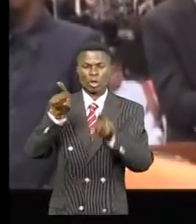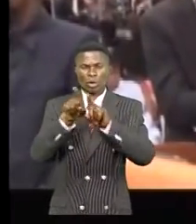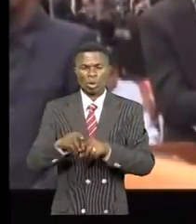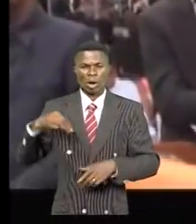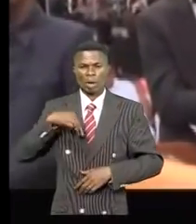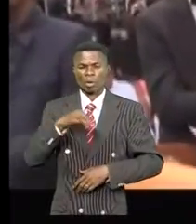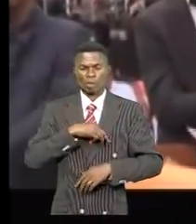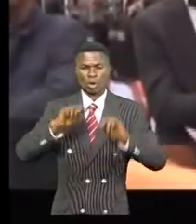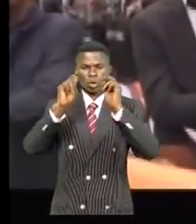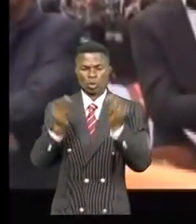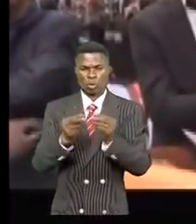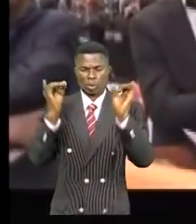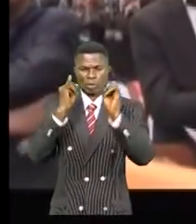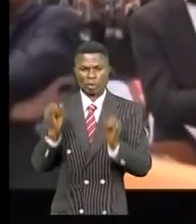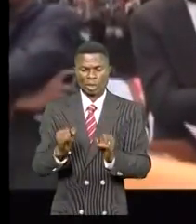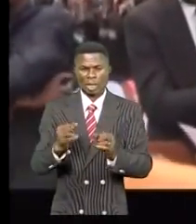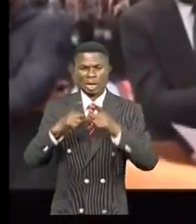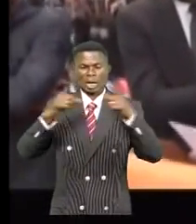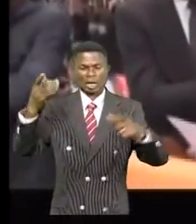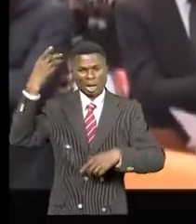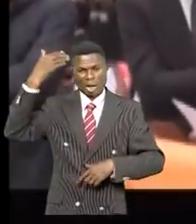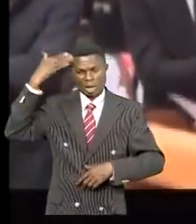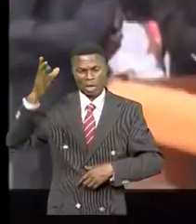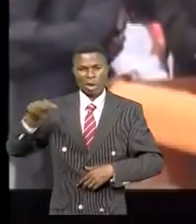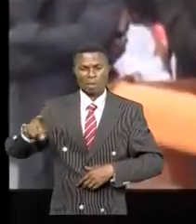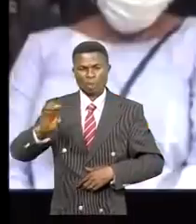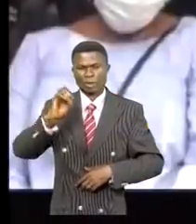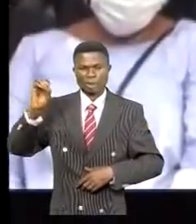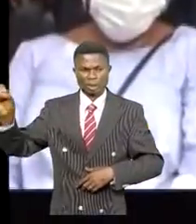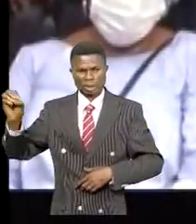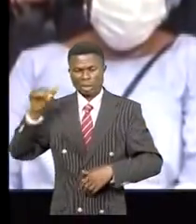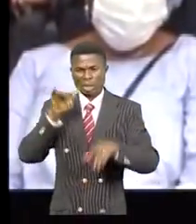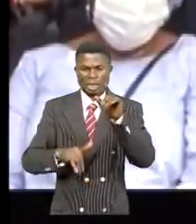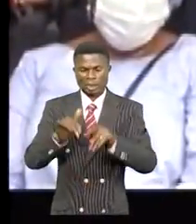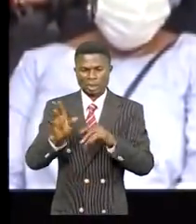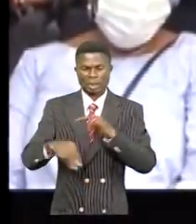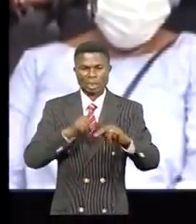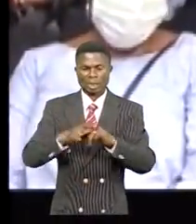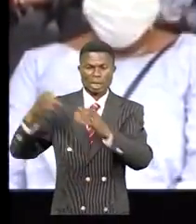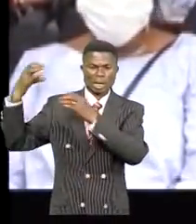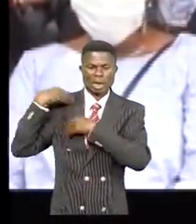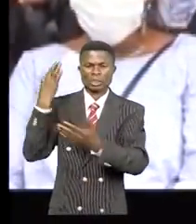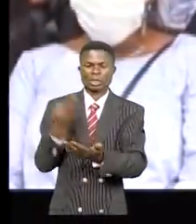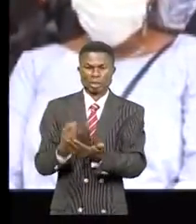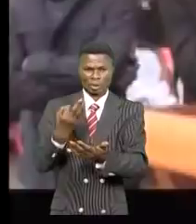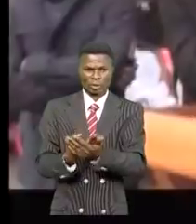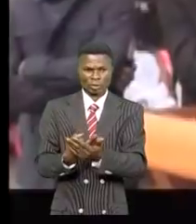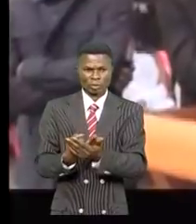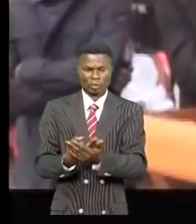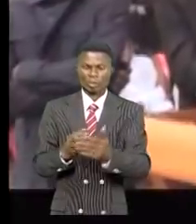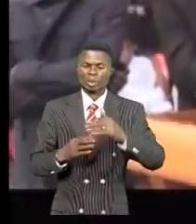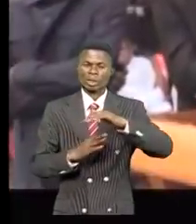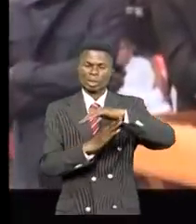de l'interfédéral Grand Équateur Province Orientale, secrétaire national en charge des finances et des